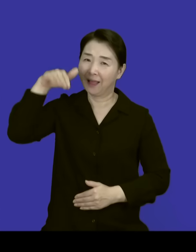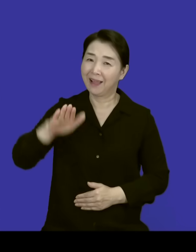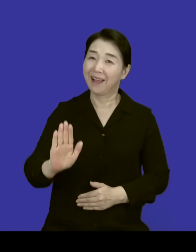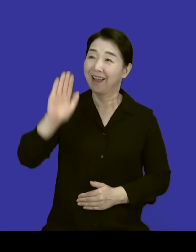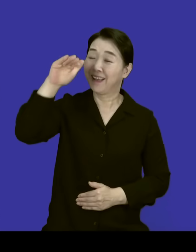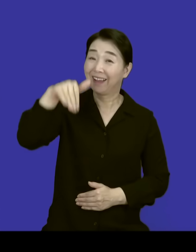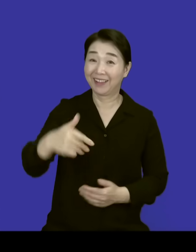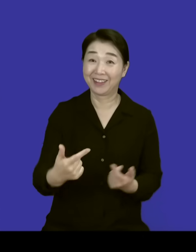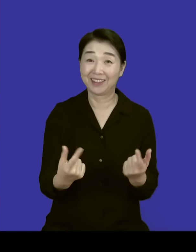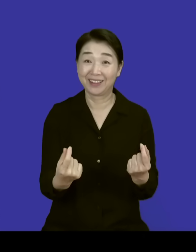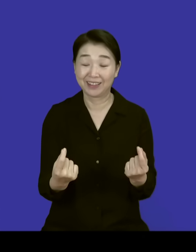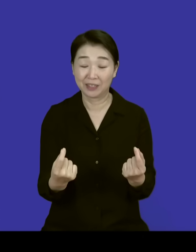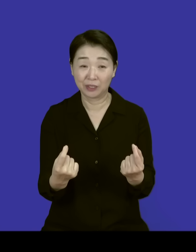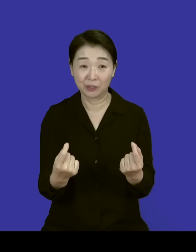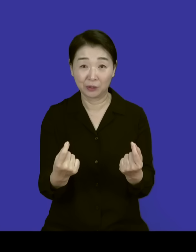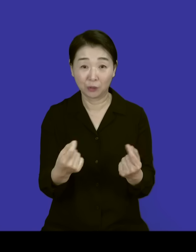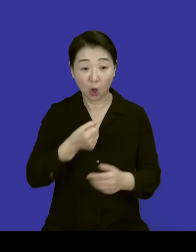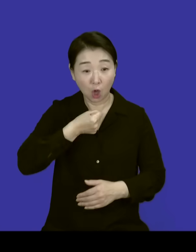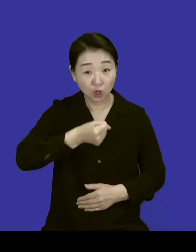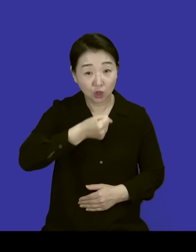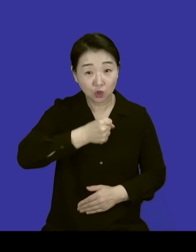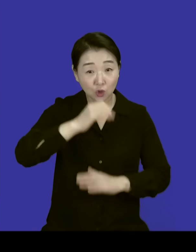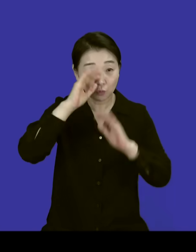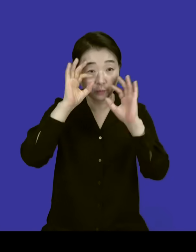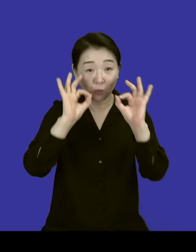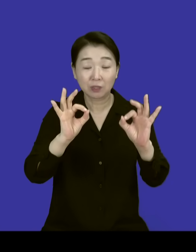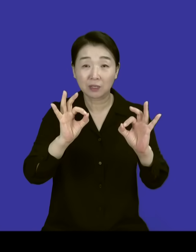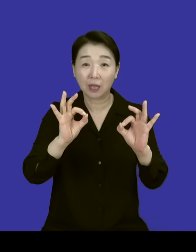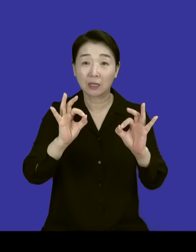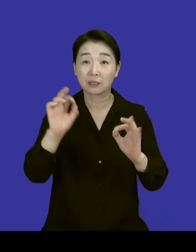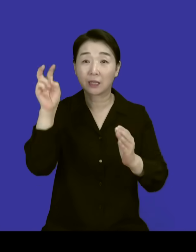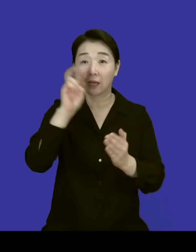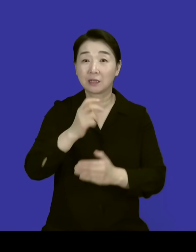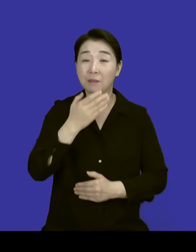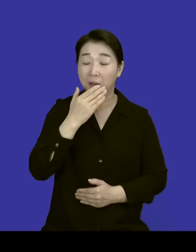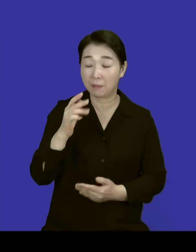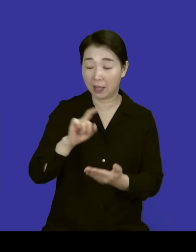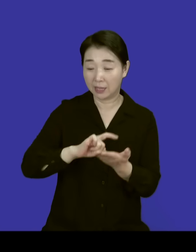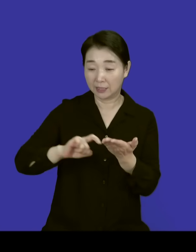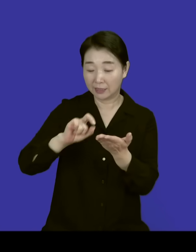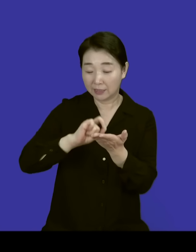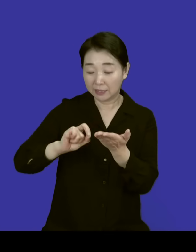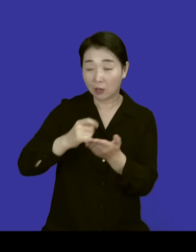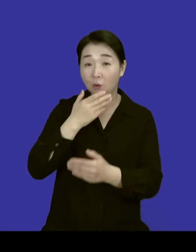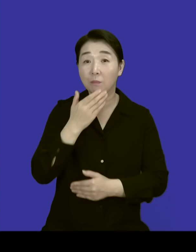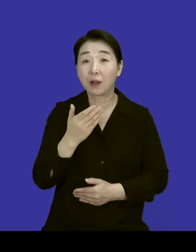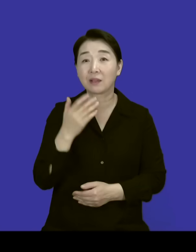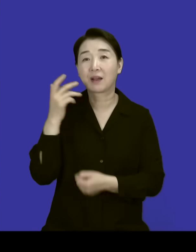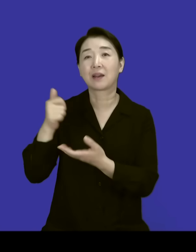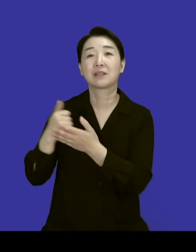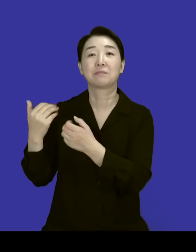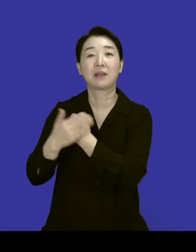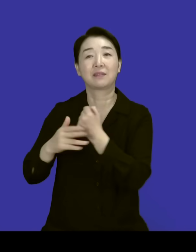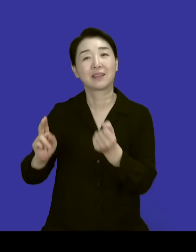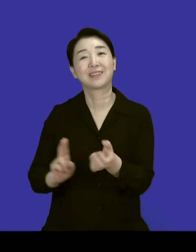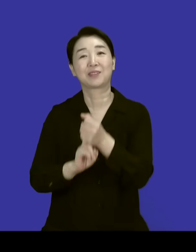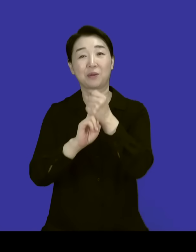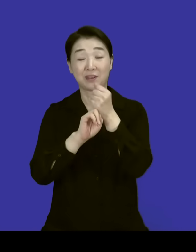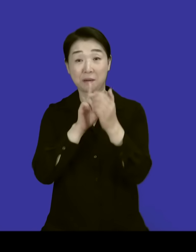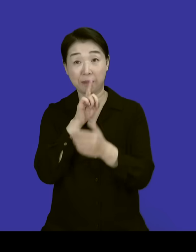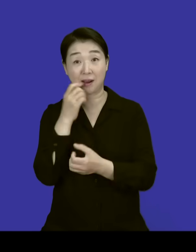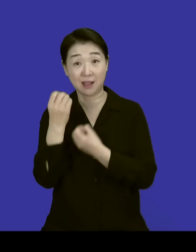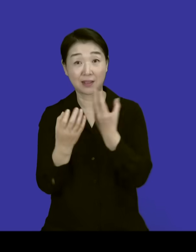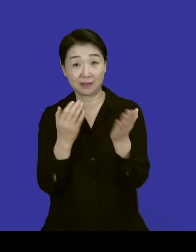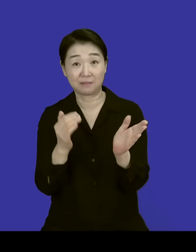해주셨는데 또 인터뷰 내용을 보니까 내가 음악을 할 수 있고 내가 작곡을 할 수 있었던 건 정말 하나님의 놀라운 은혜다, 기적이다라고 간증을